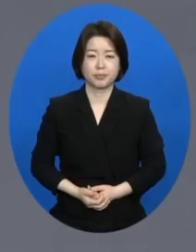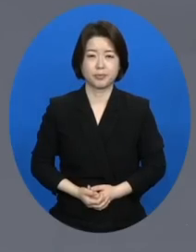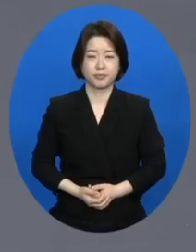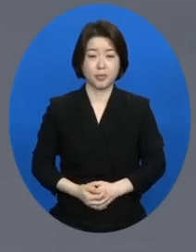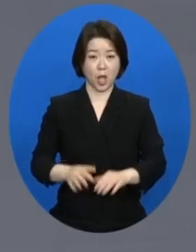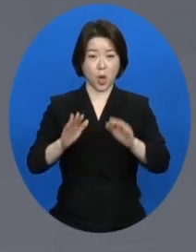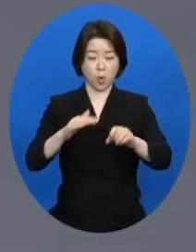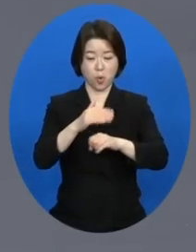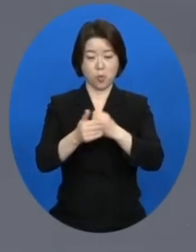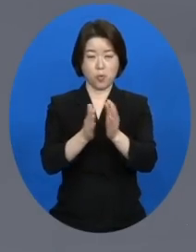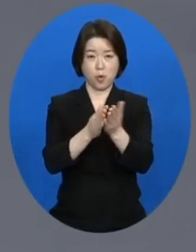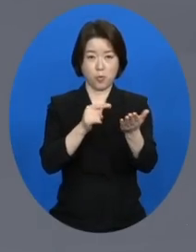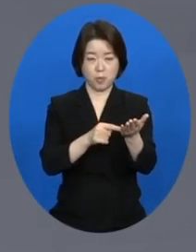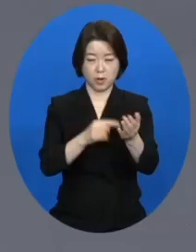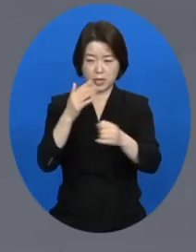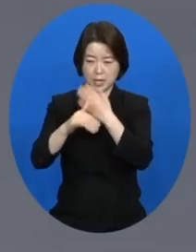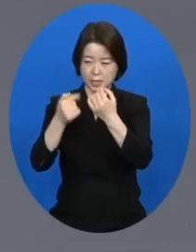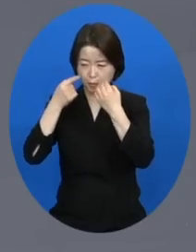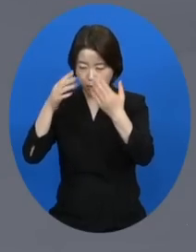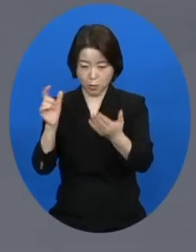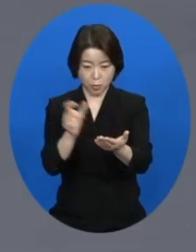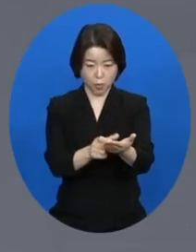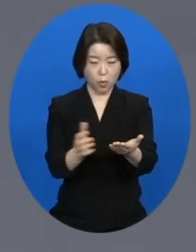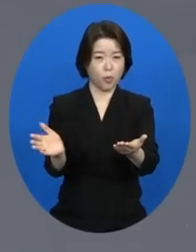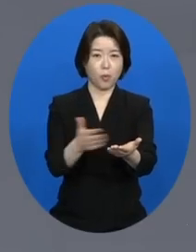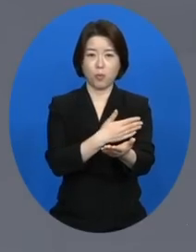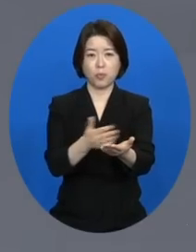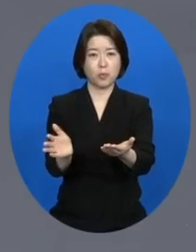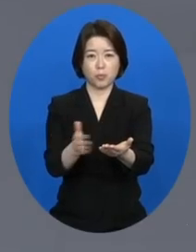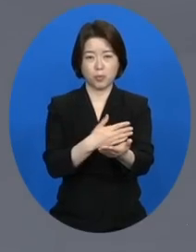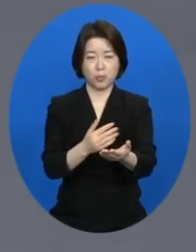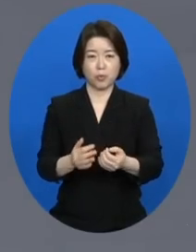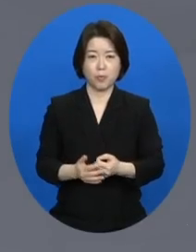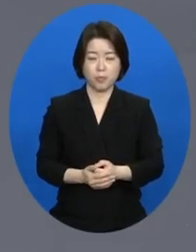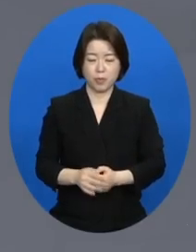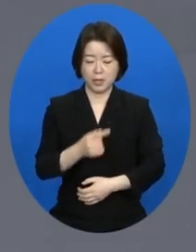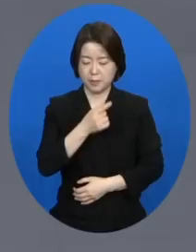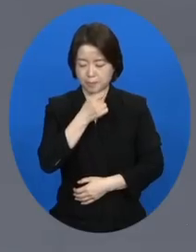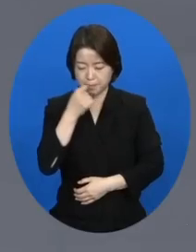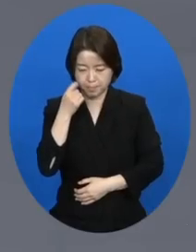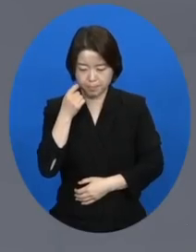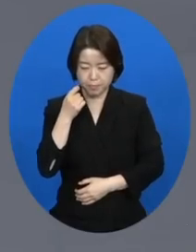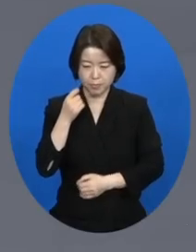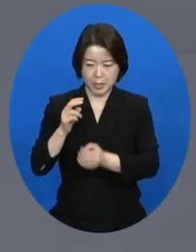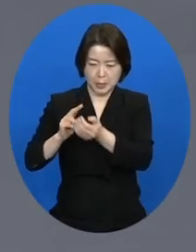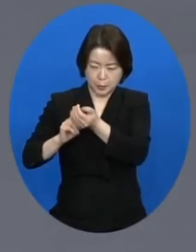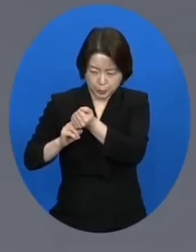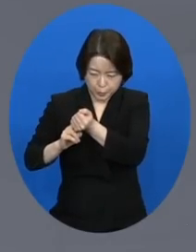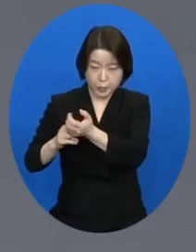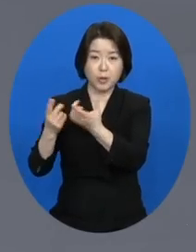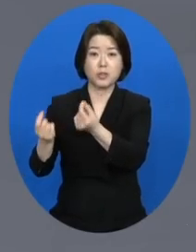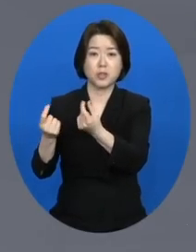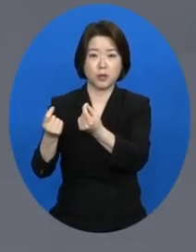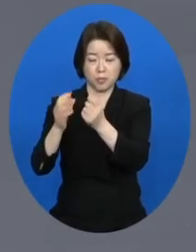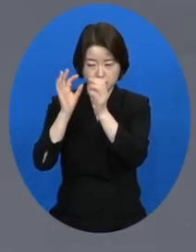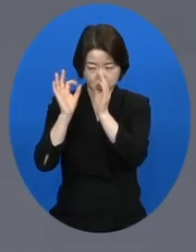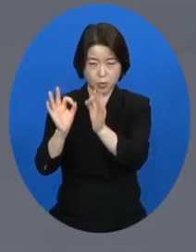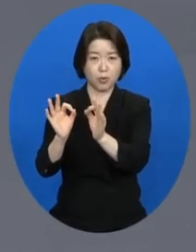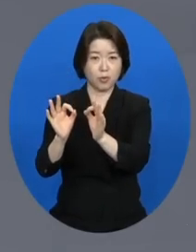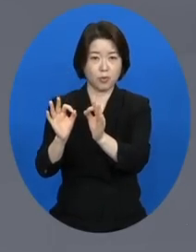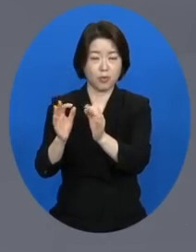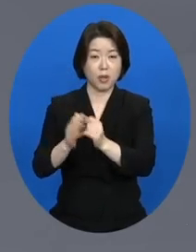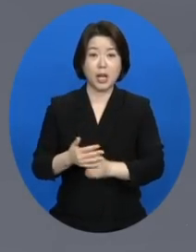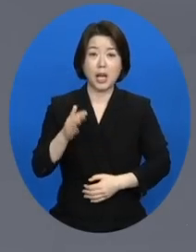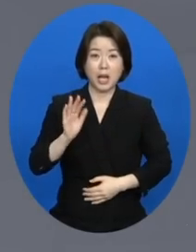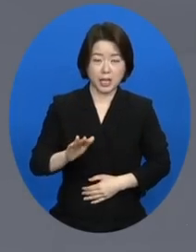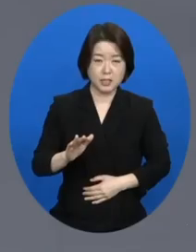오늘 본문에 하나님은 명백하게 나타나지 않으셨습니다. 침묵하셨고 숨어 계신 것처럼 보입니다. 그런데